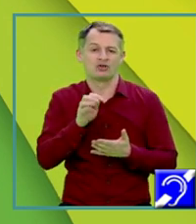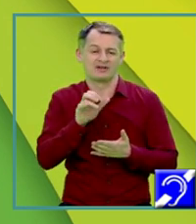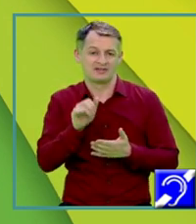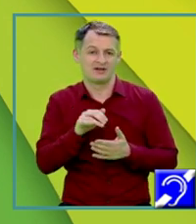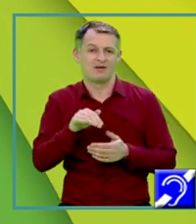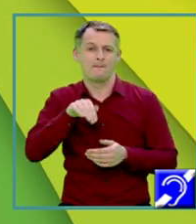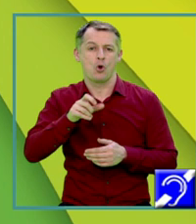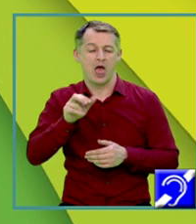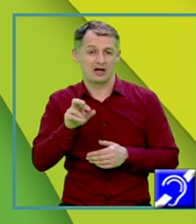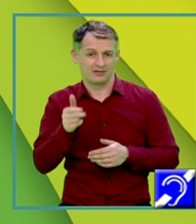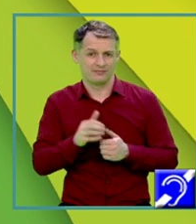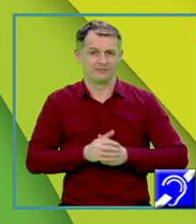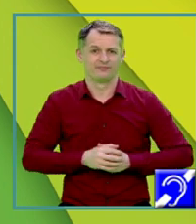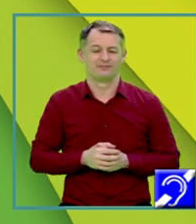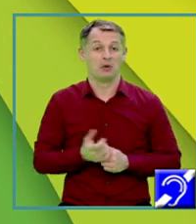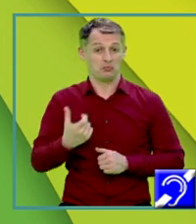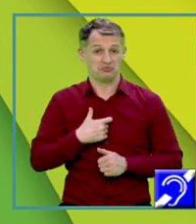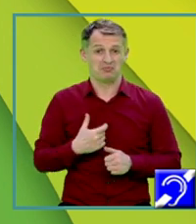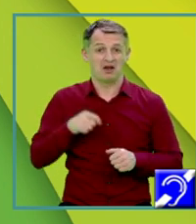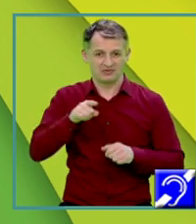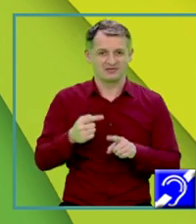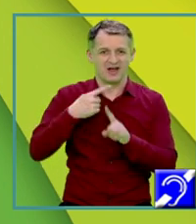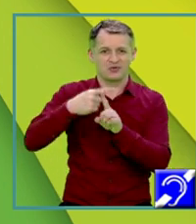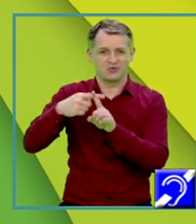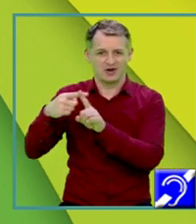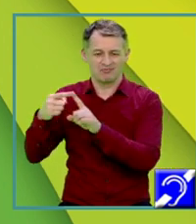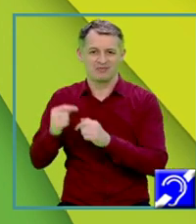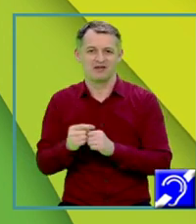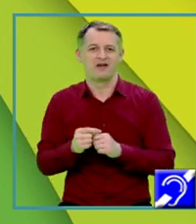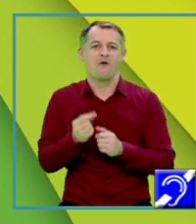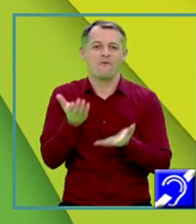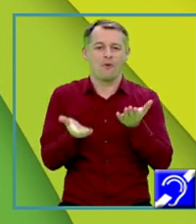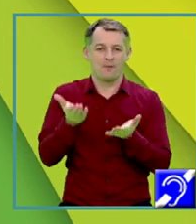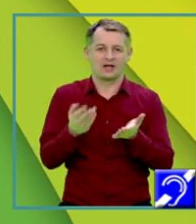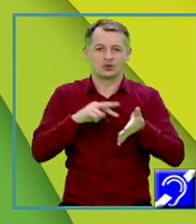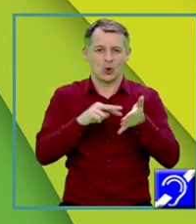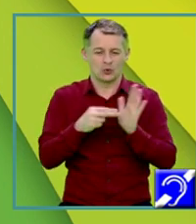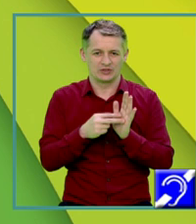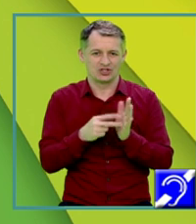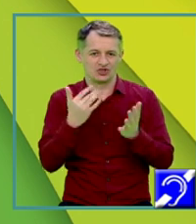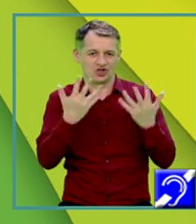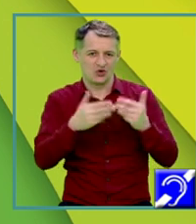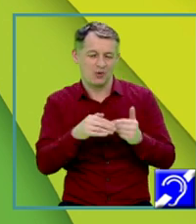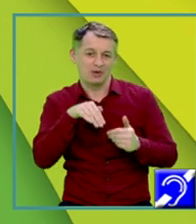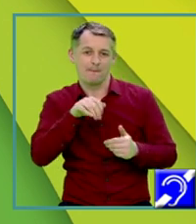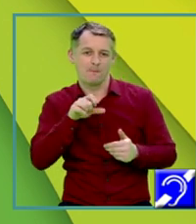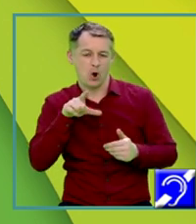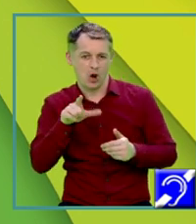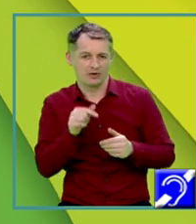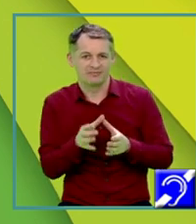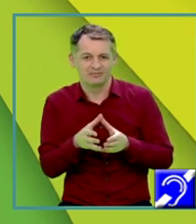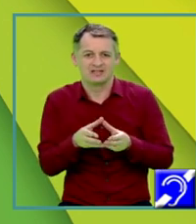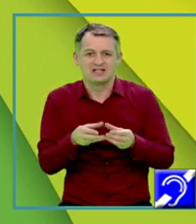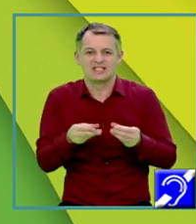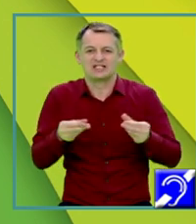mai multe soluții. Putem să adunăm volumele soluțiilor și numărul de mol de substanță dizolvată